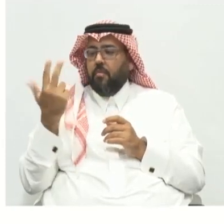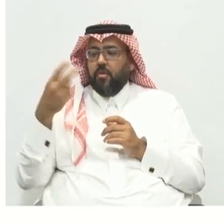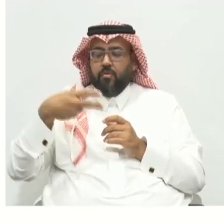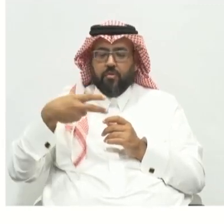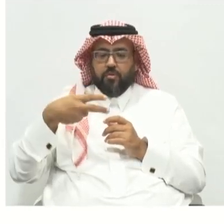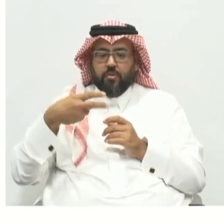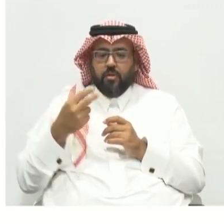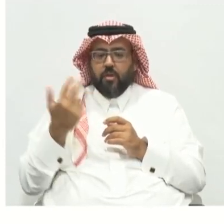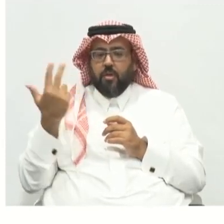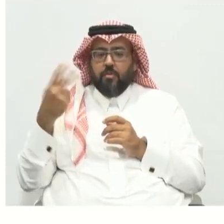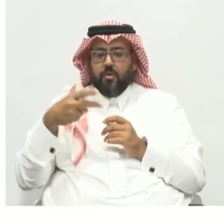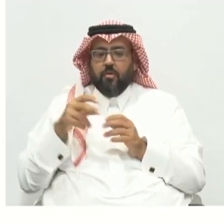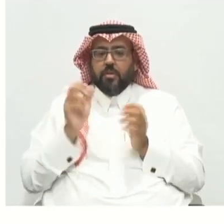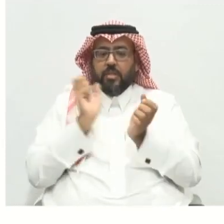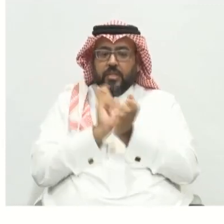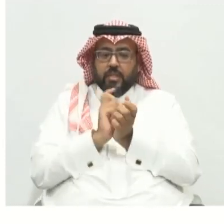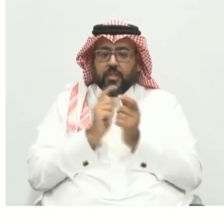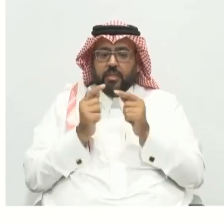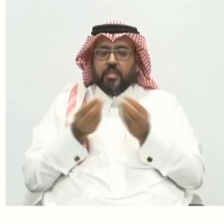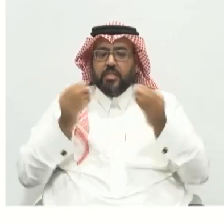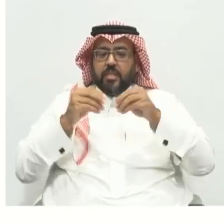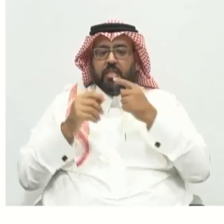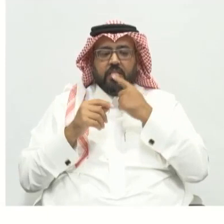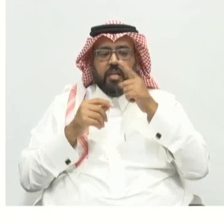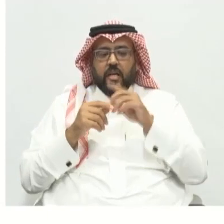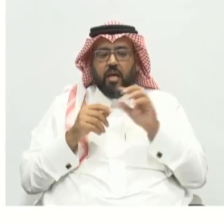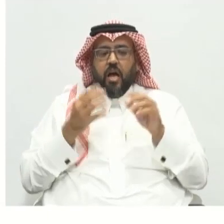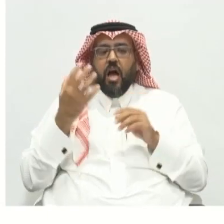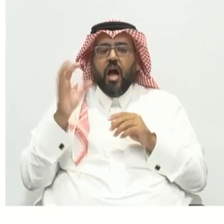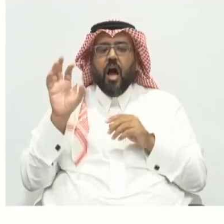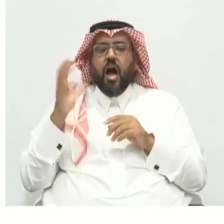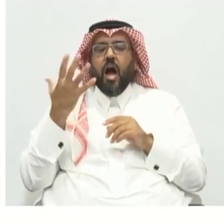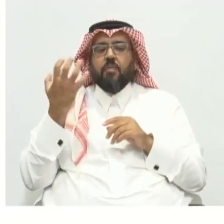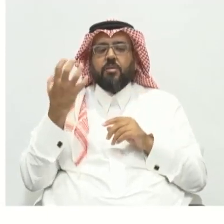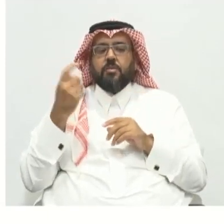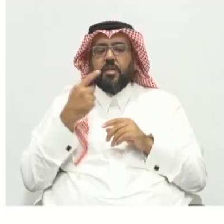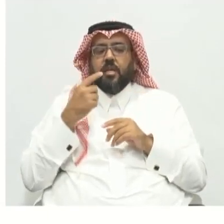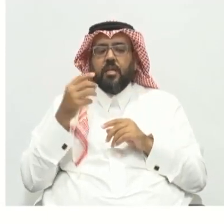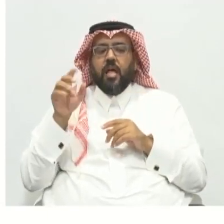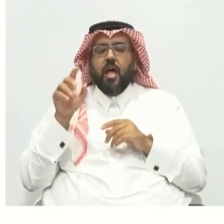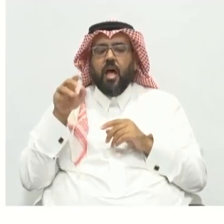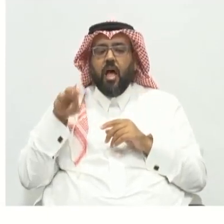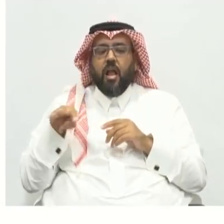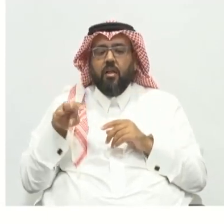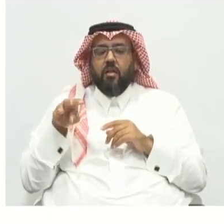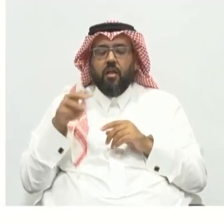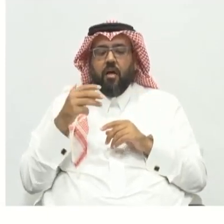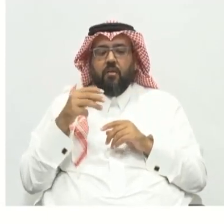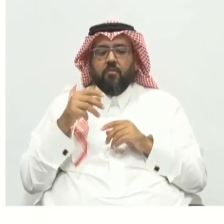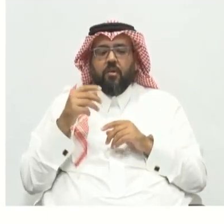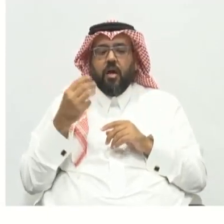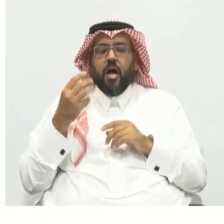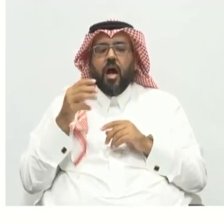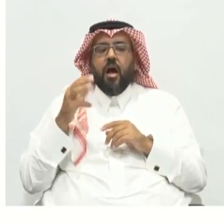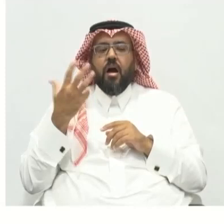يعاقب بالسجن مده لا تزيد على سنه وبغرامه لا تزيد 500000 ريال او باحدى هاتين العقوبتين ماذا كل